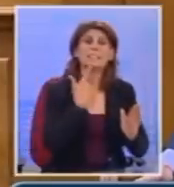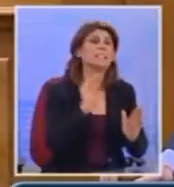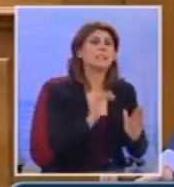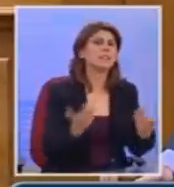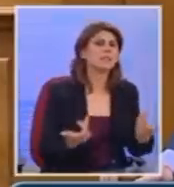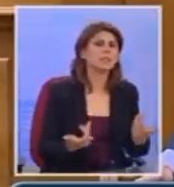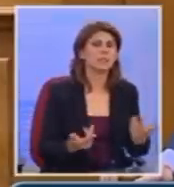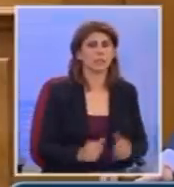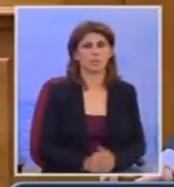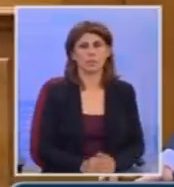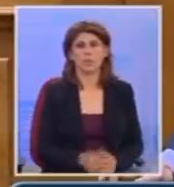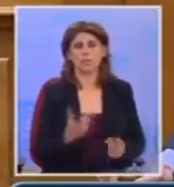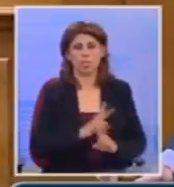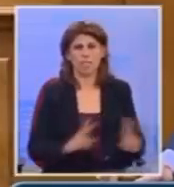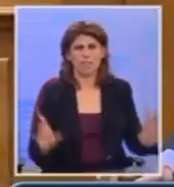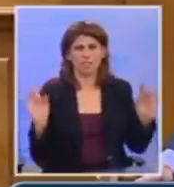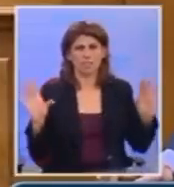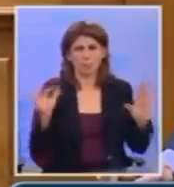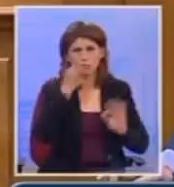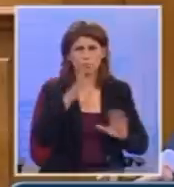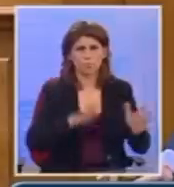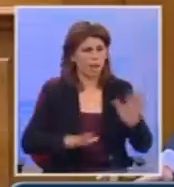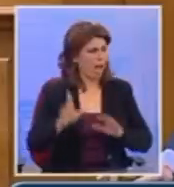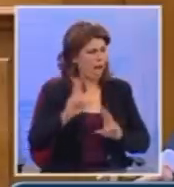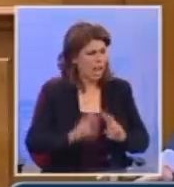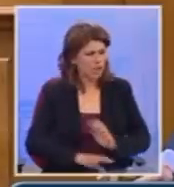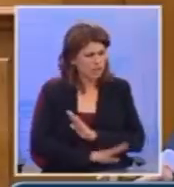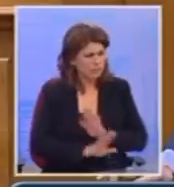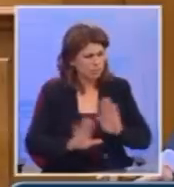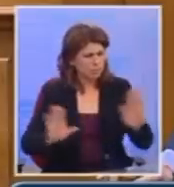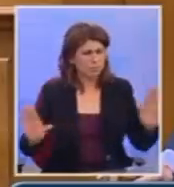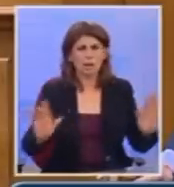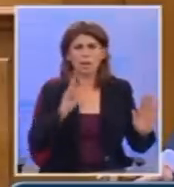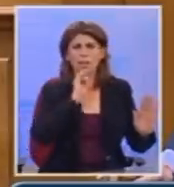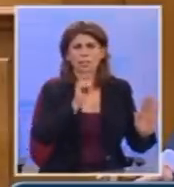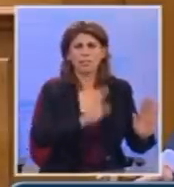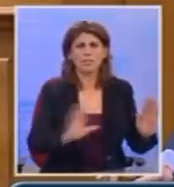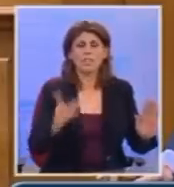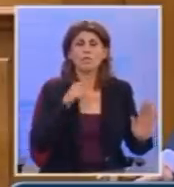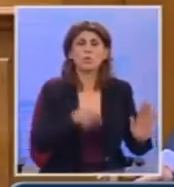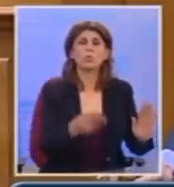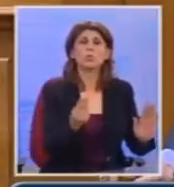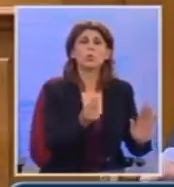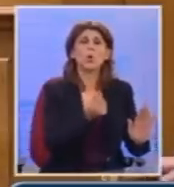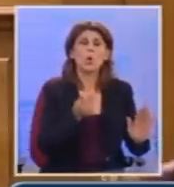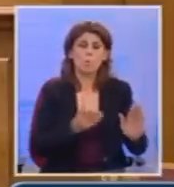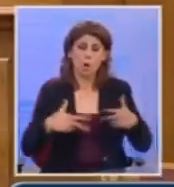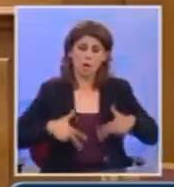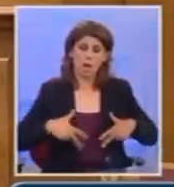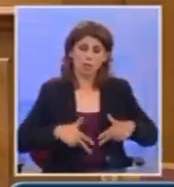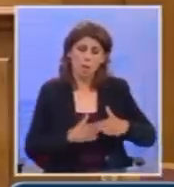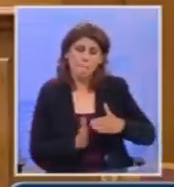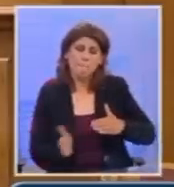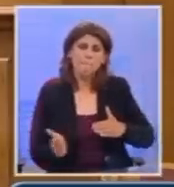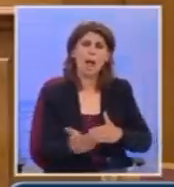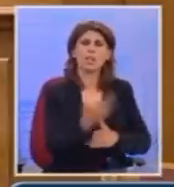ρωτήσουν, χωρίς διαφάνεια, χωρίς τίποτα, κανέναν έλεγχο. Απλά και καθαρά ήταν ένα μέσον του κράτους